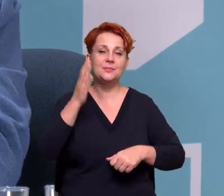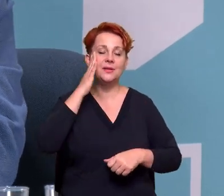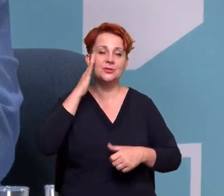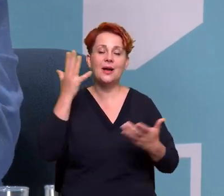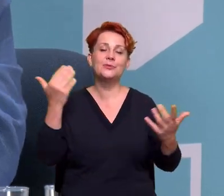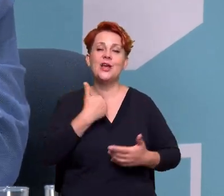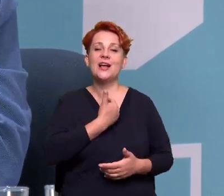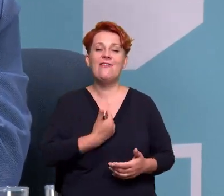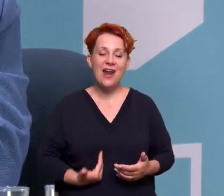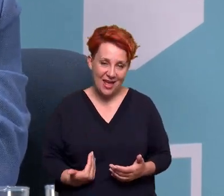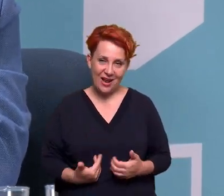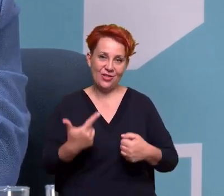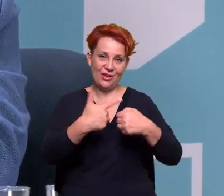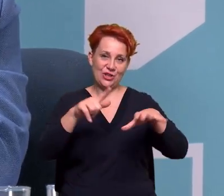kwadratowych.